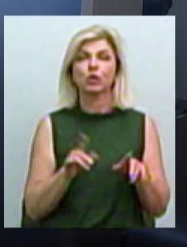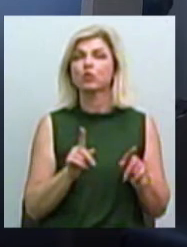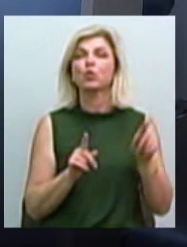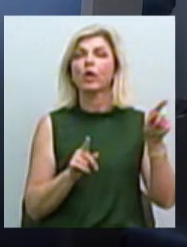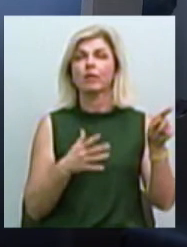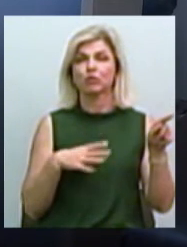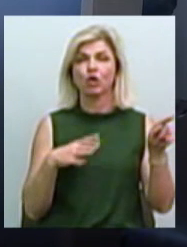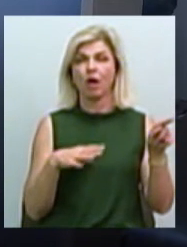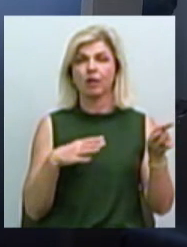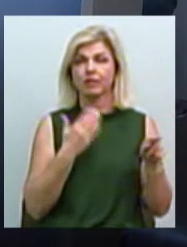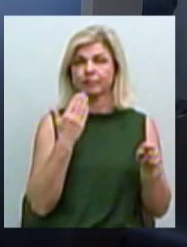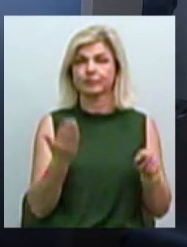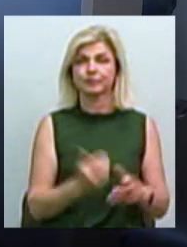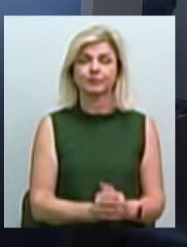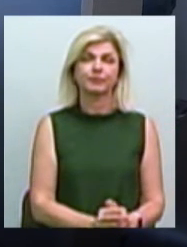Ну,